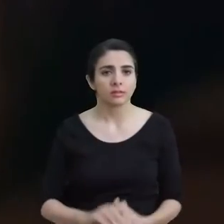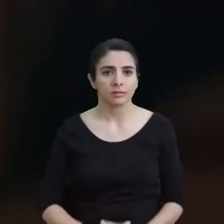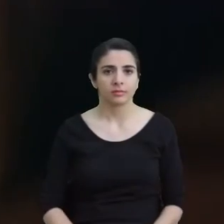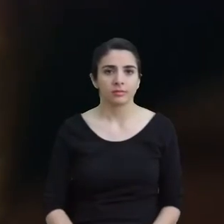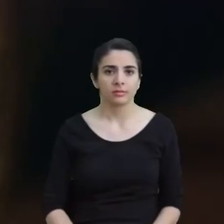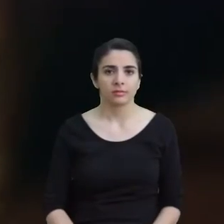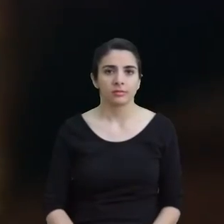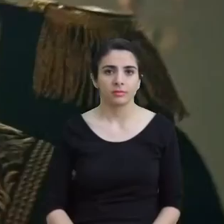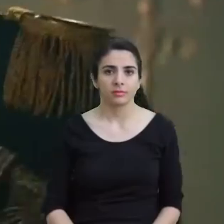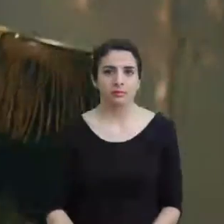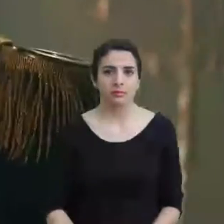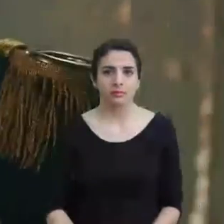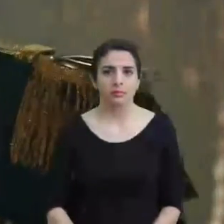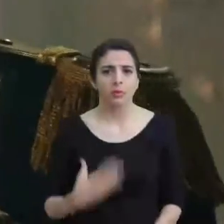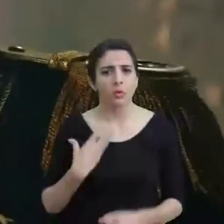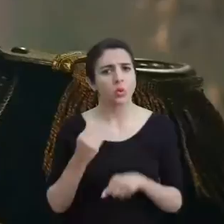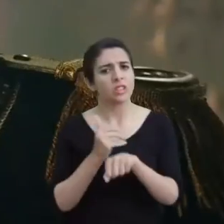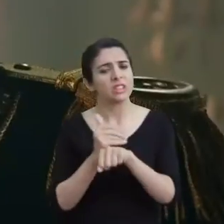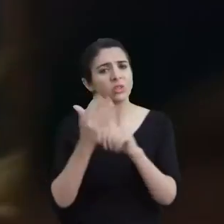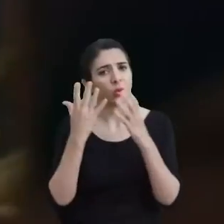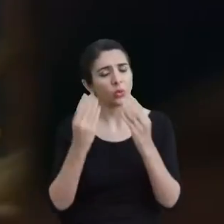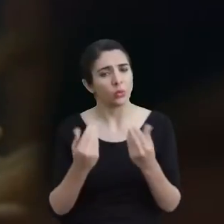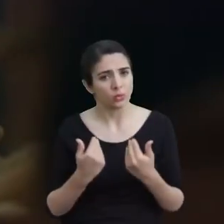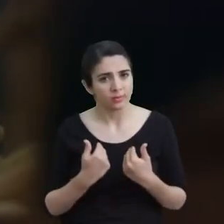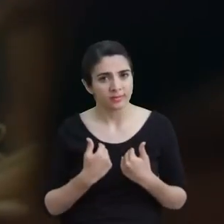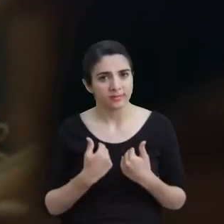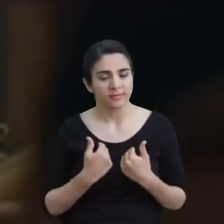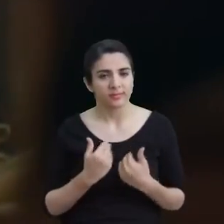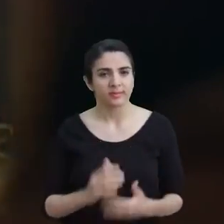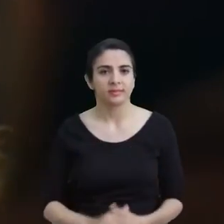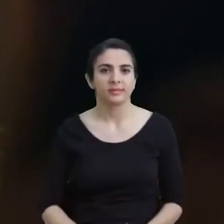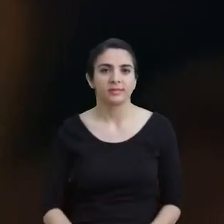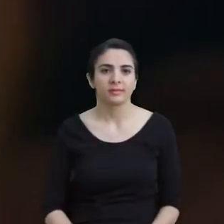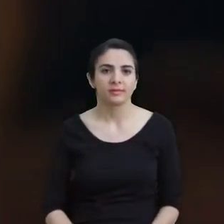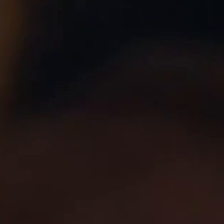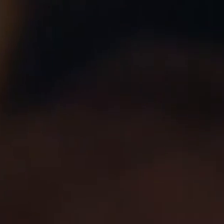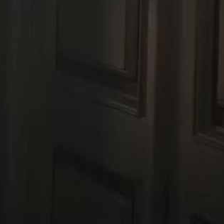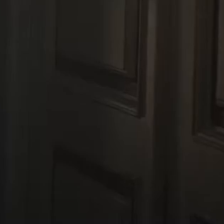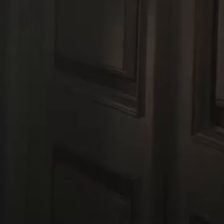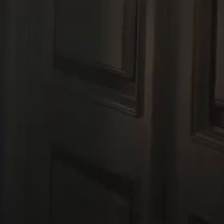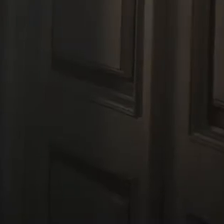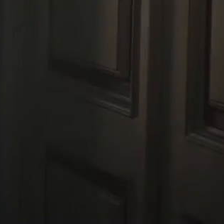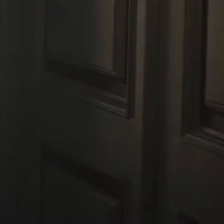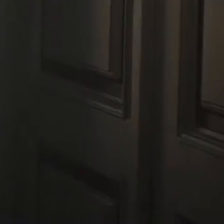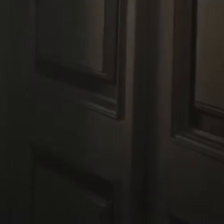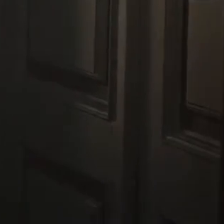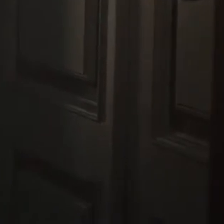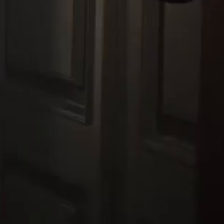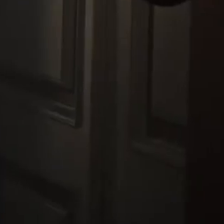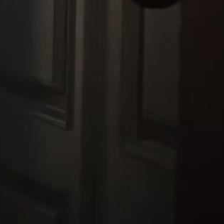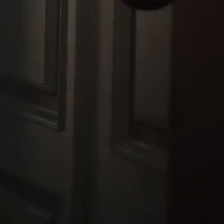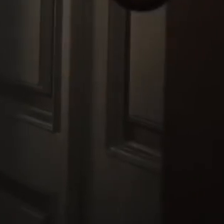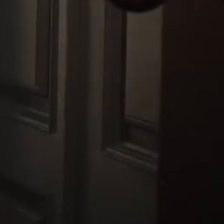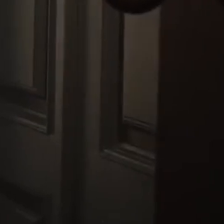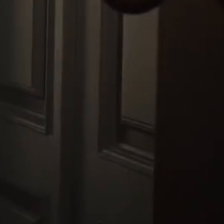Saçlarını tarayan Azize'ye söyledi. Ziyadesiyle geç kaldım. Azize donuk, bir anlığına nefret dolu. Sevgili Esat